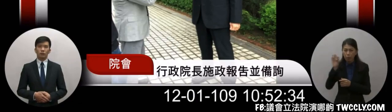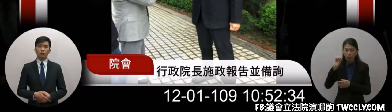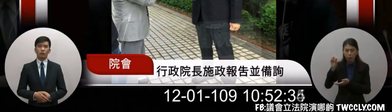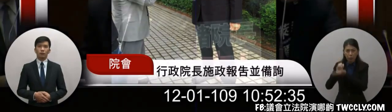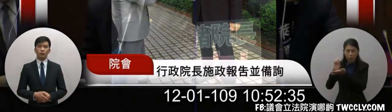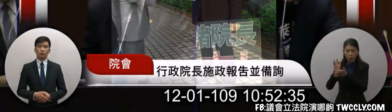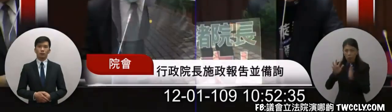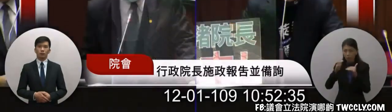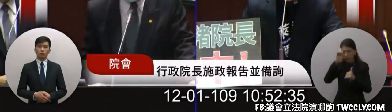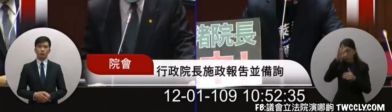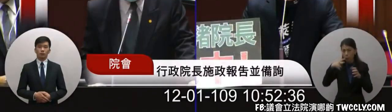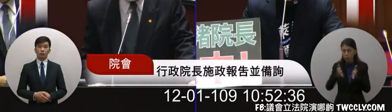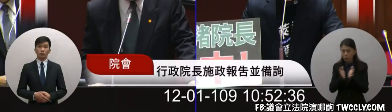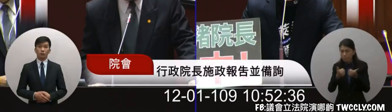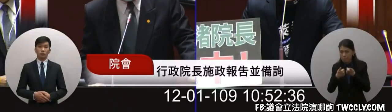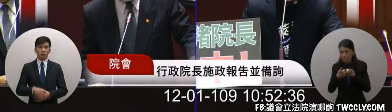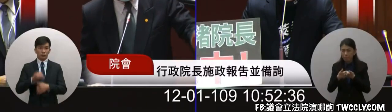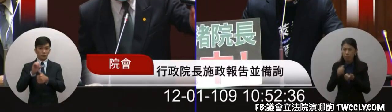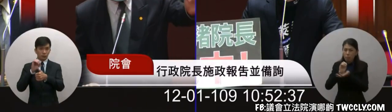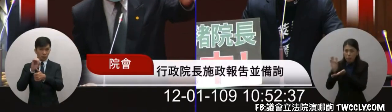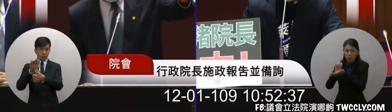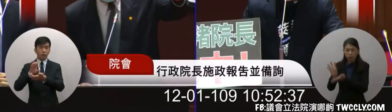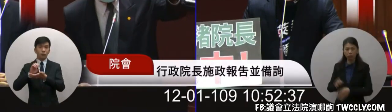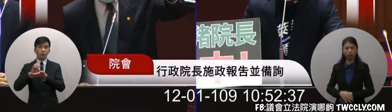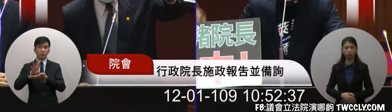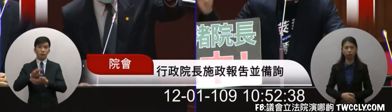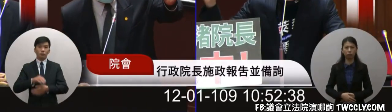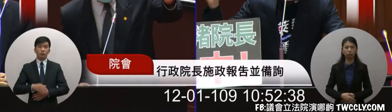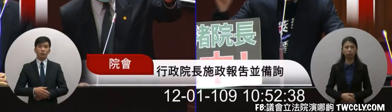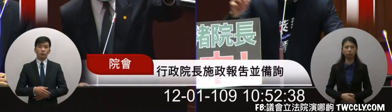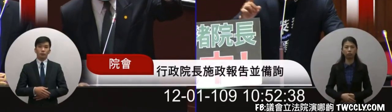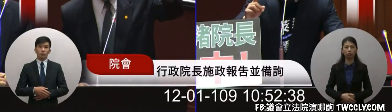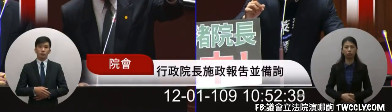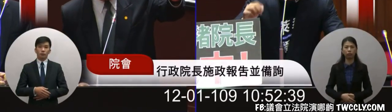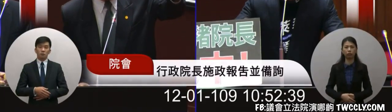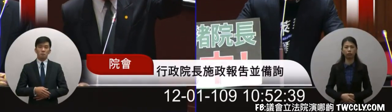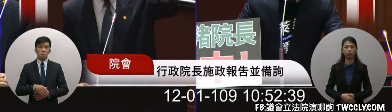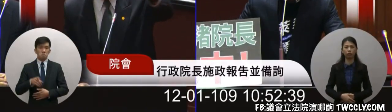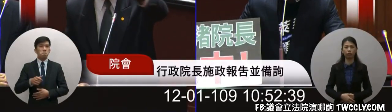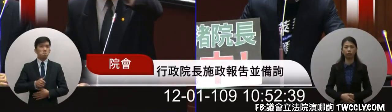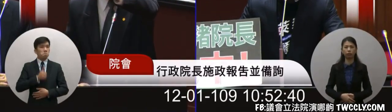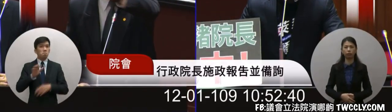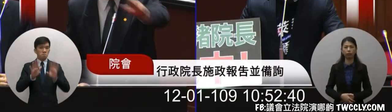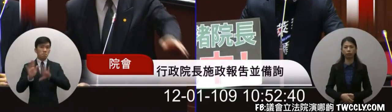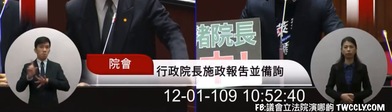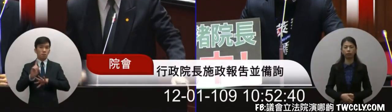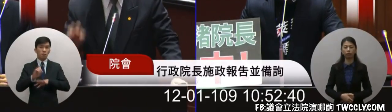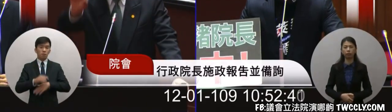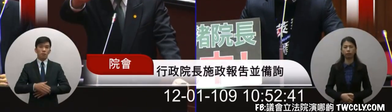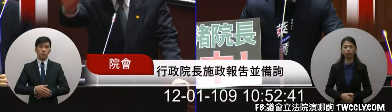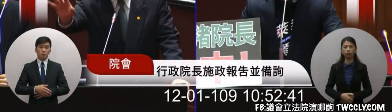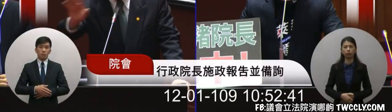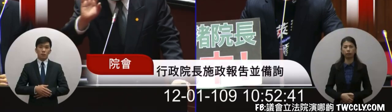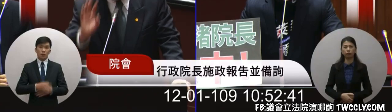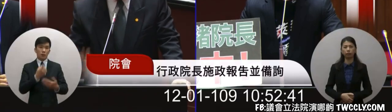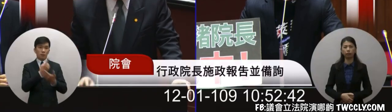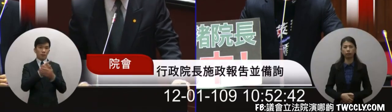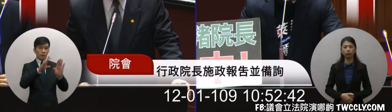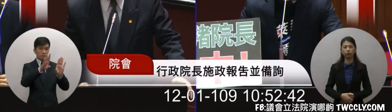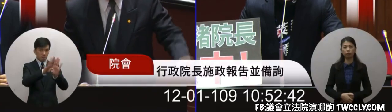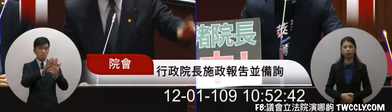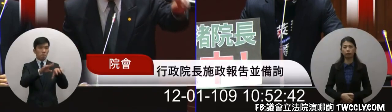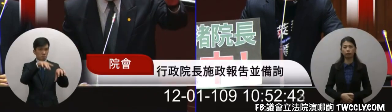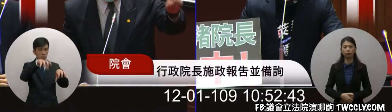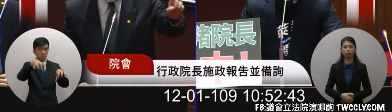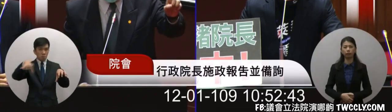团在开会了。 我跟委员报告一下哈，事实上这个每一个门口入口都有